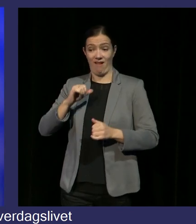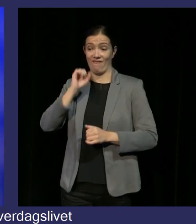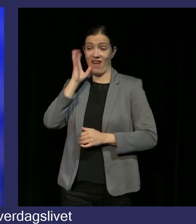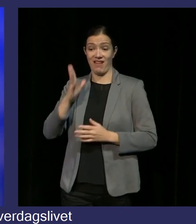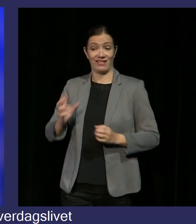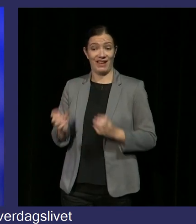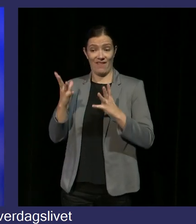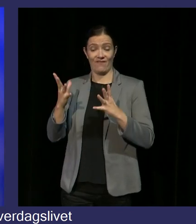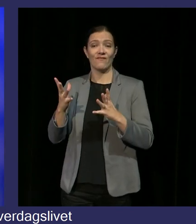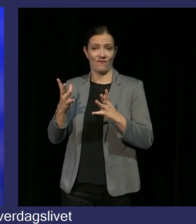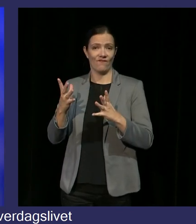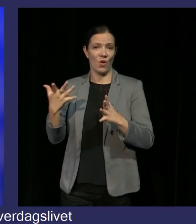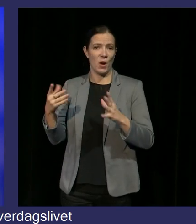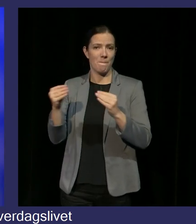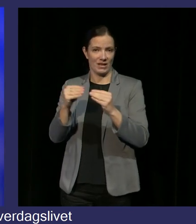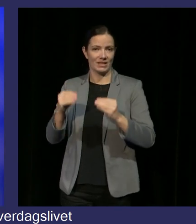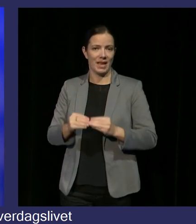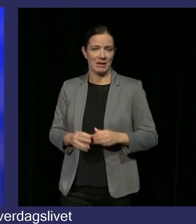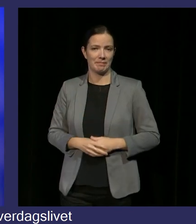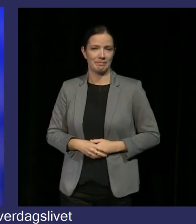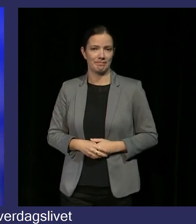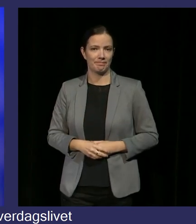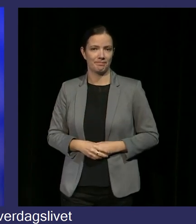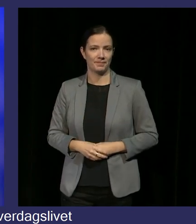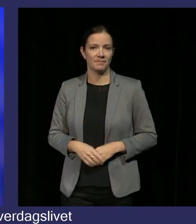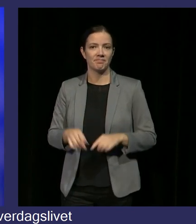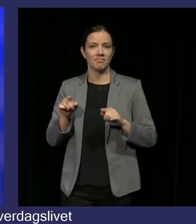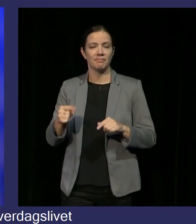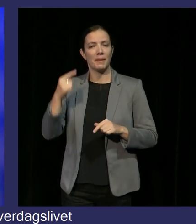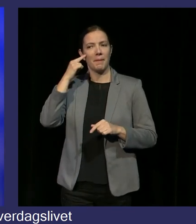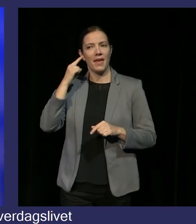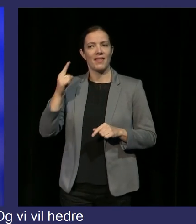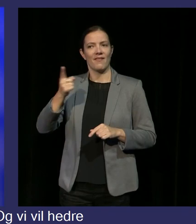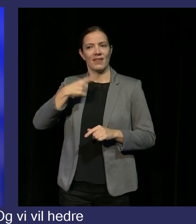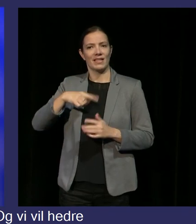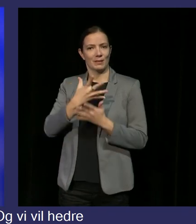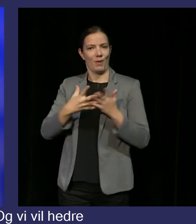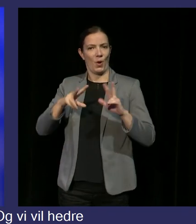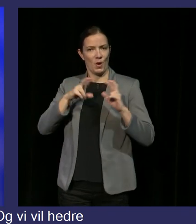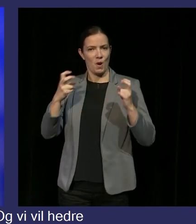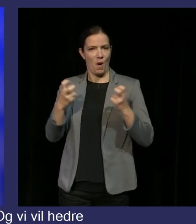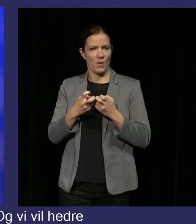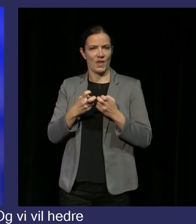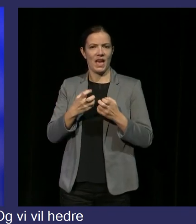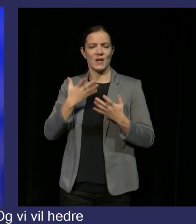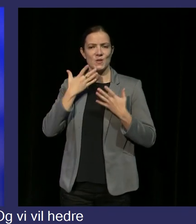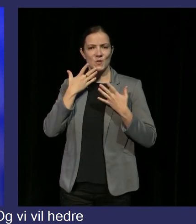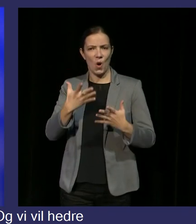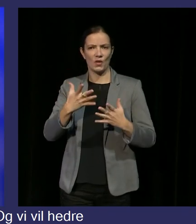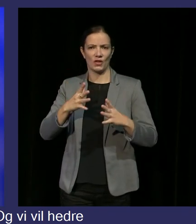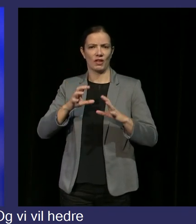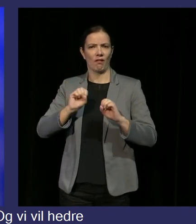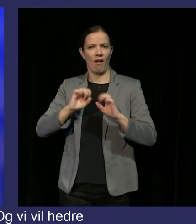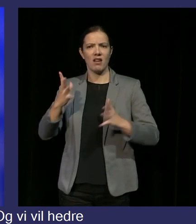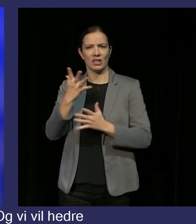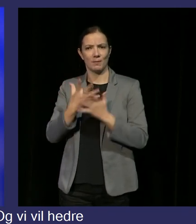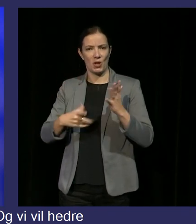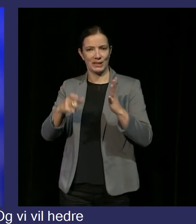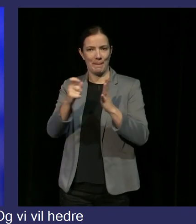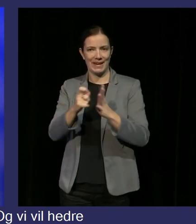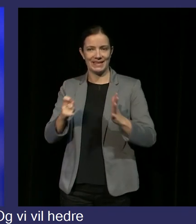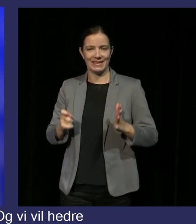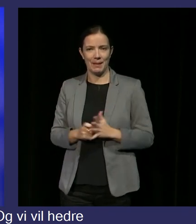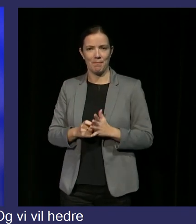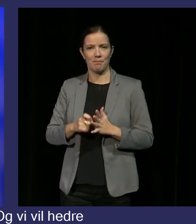det relevant. Dette mener Språkrådet et veldig godt klarspråksprinsipp, og